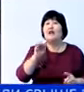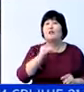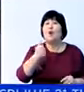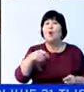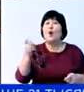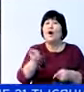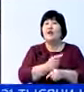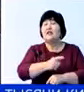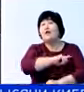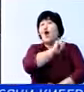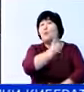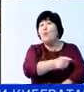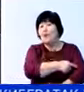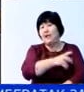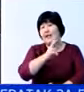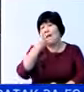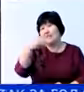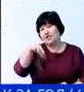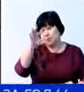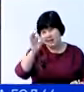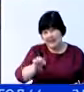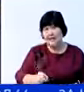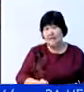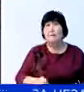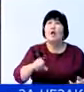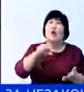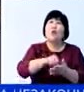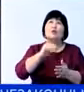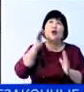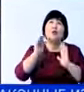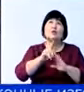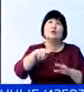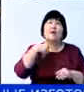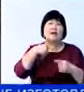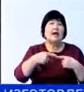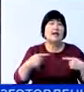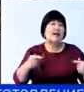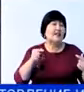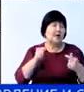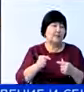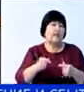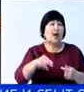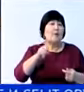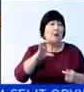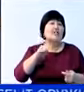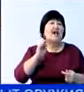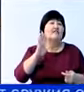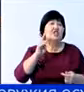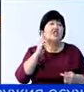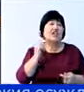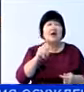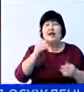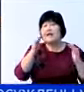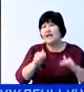рынку мощности на 30%. Участники слушания высказали ряд претензий к поставщикам. Наболевшая проблема –